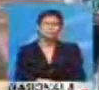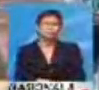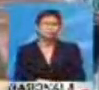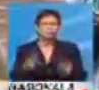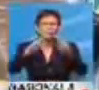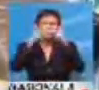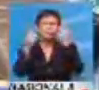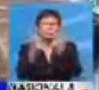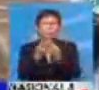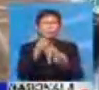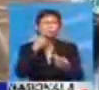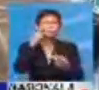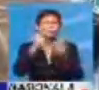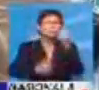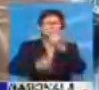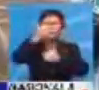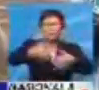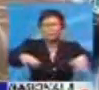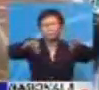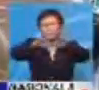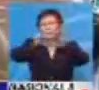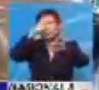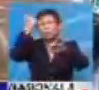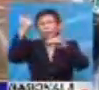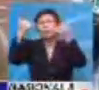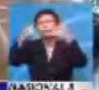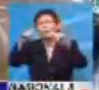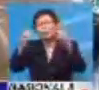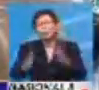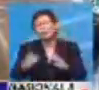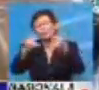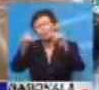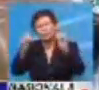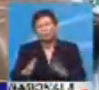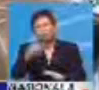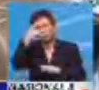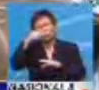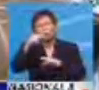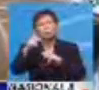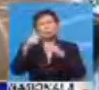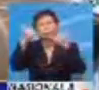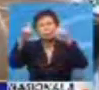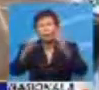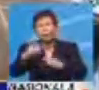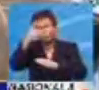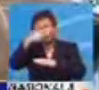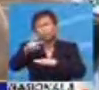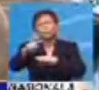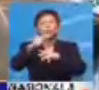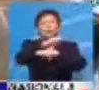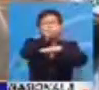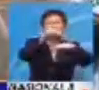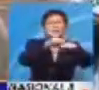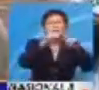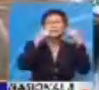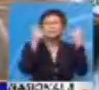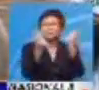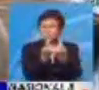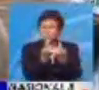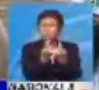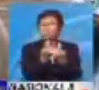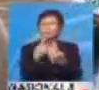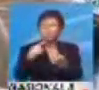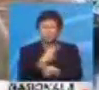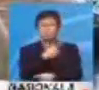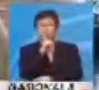sangat penting adalah pelapis kepada tim dan kita memang